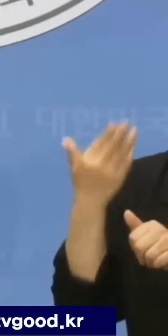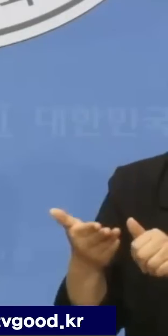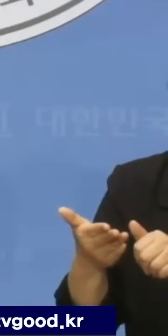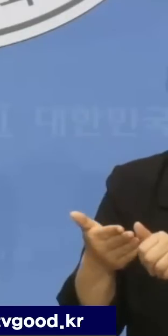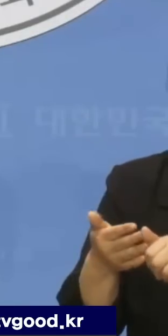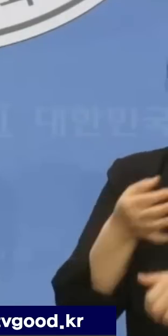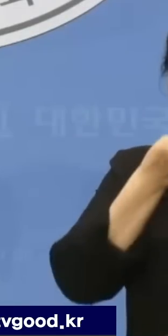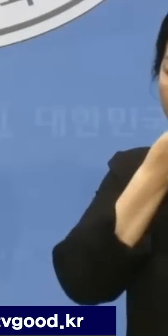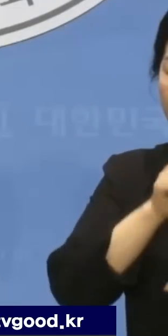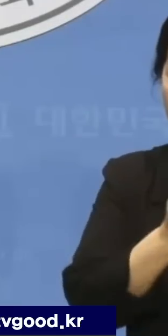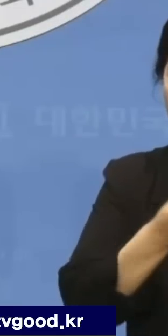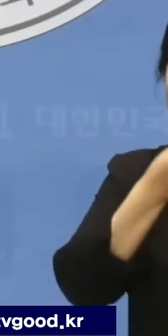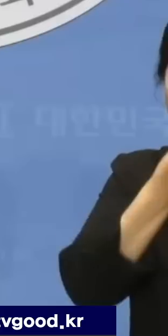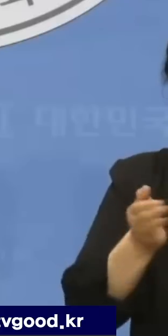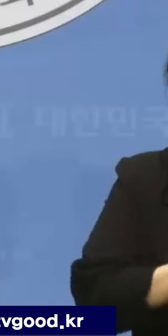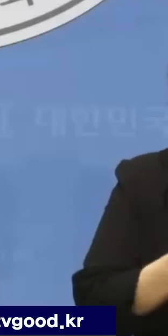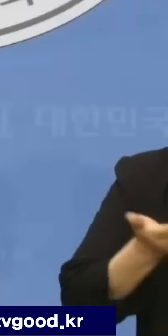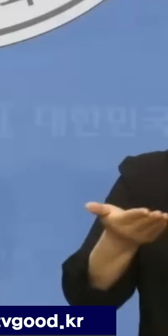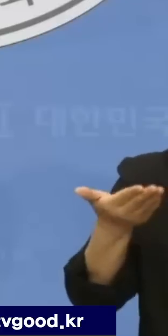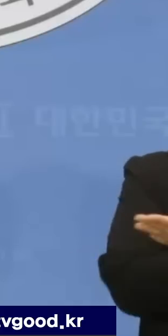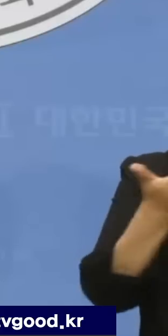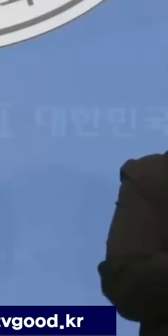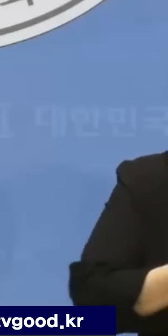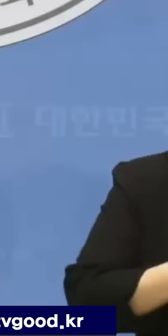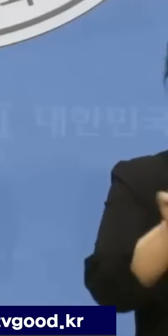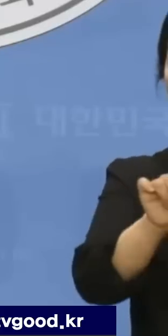검사 동일체는 이권 동일체이고 청탁 공동체입니까